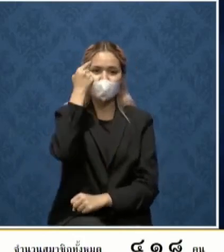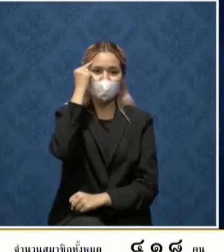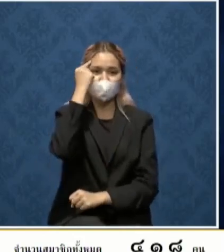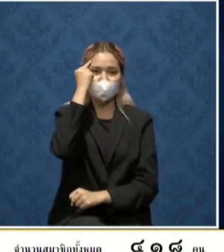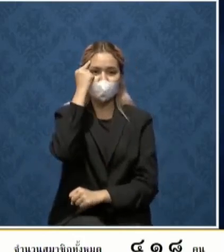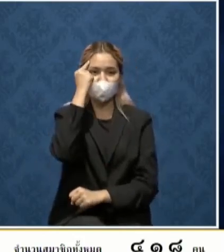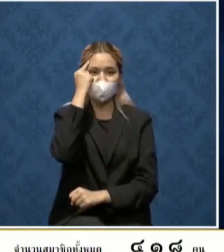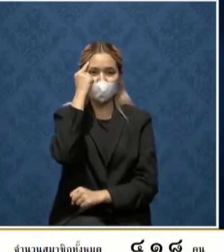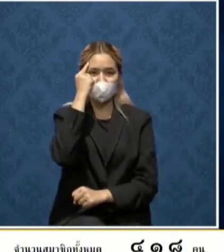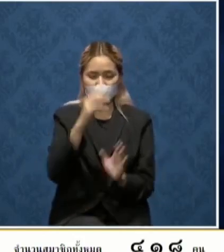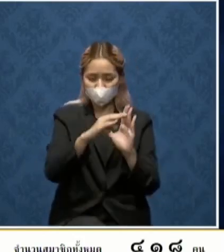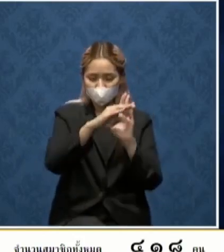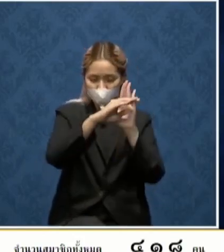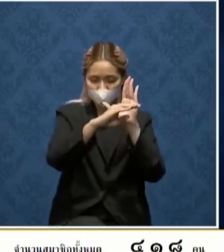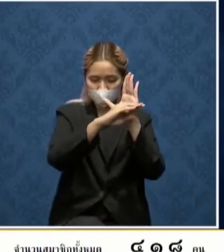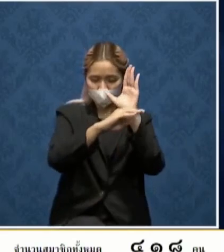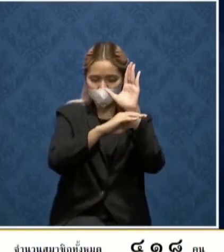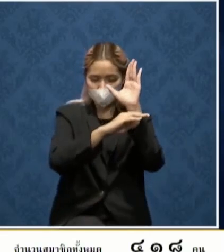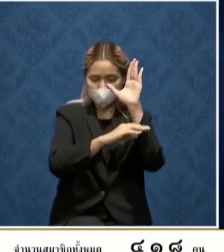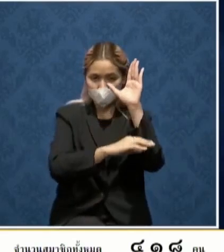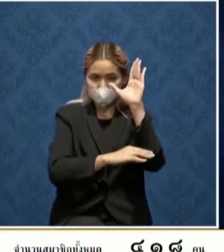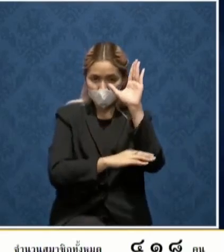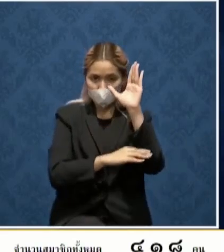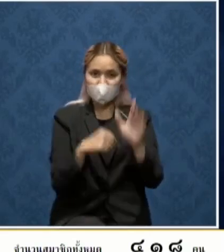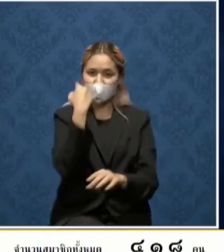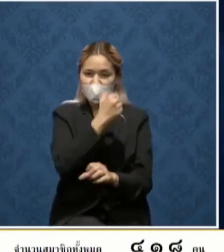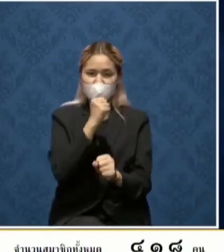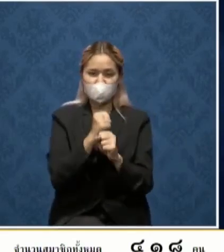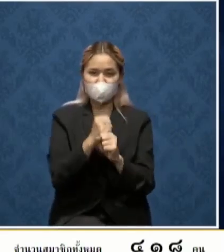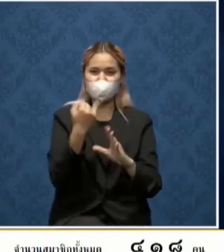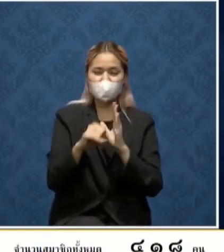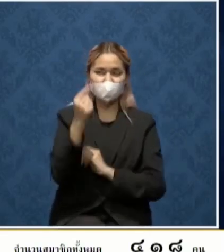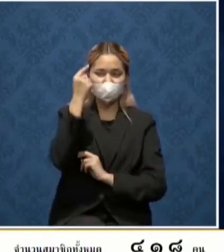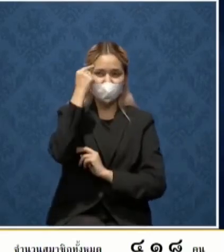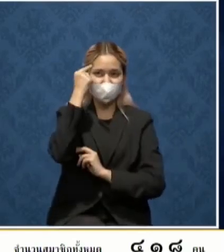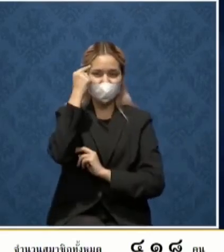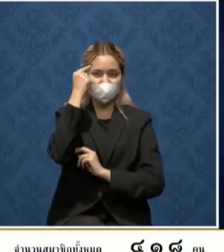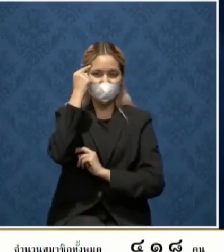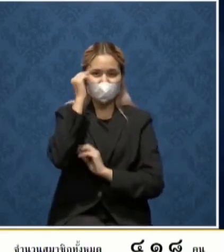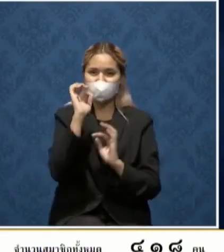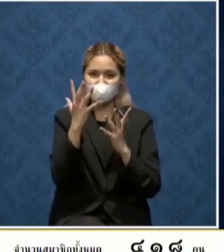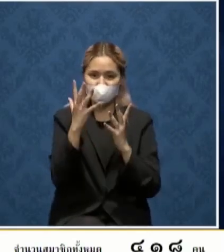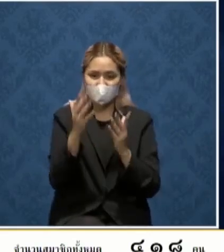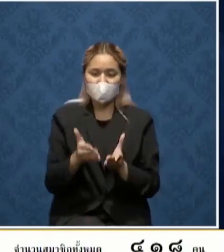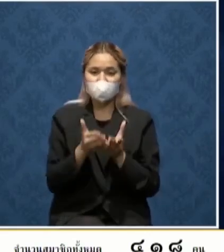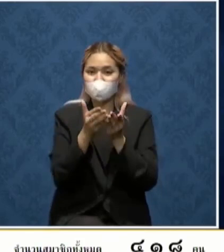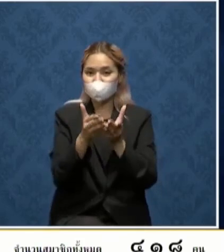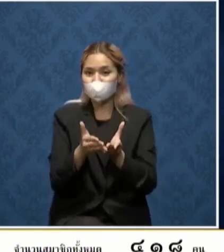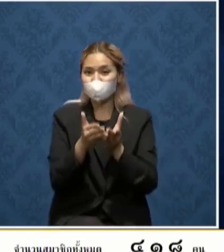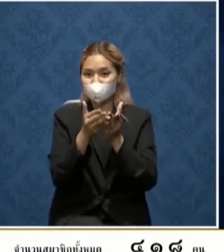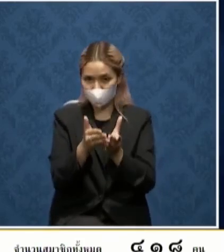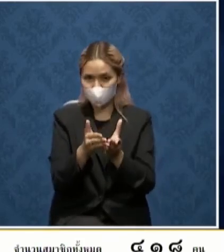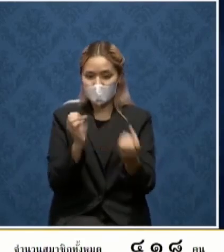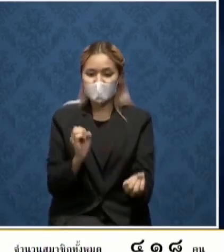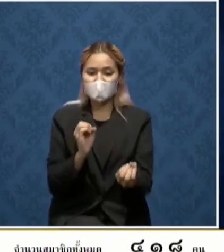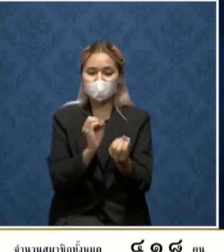ลิตทีละเล็กทีละนอยจนแม้แตผูกระทำผิก็คงคาดไม่ถึงครับเพมนจะนำมาซ่ความสูญเสีย มากมมหาสารขน